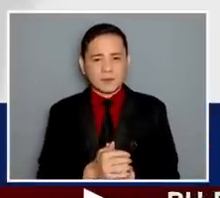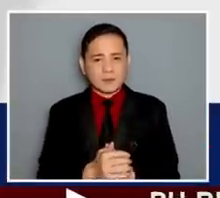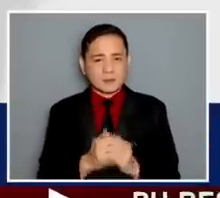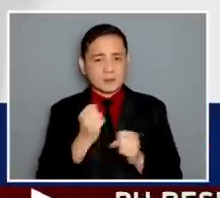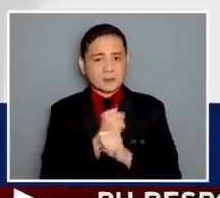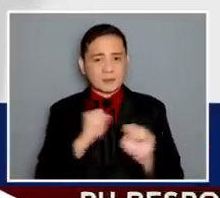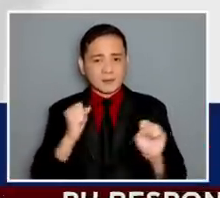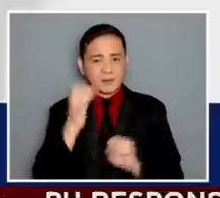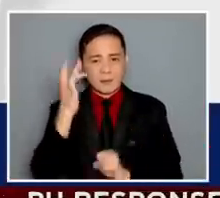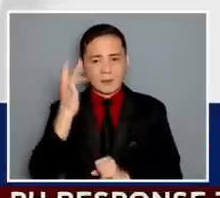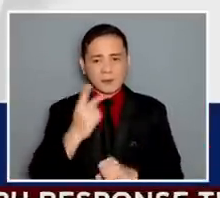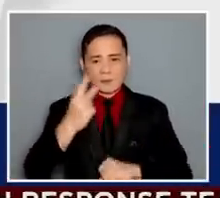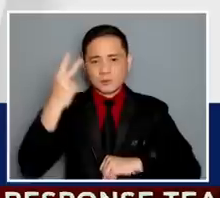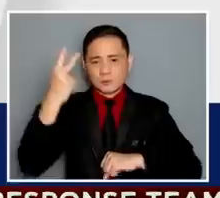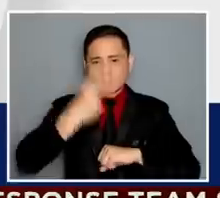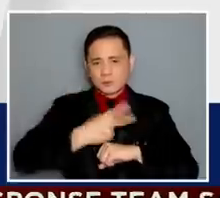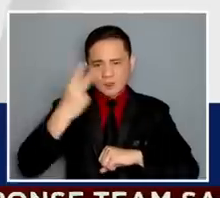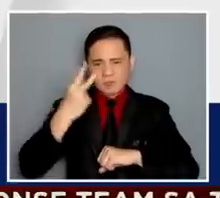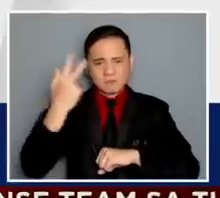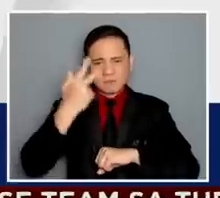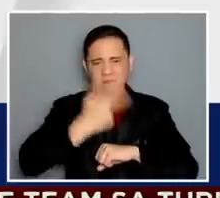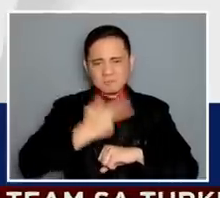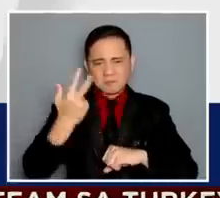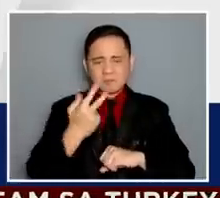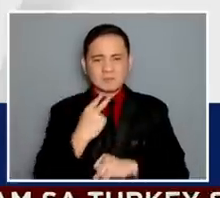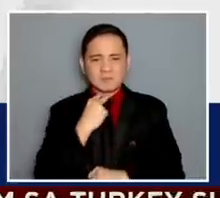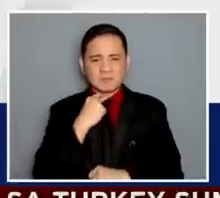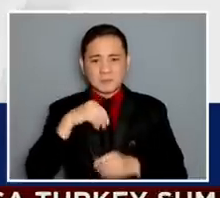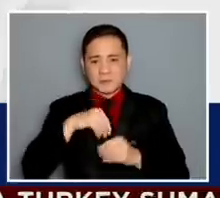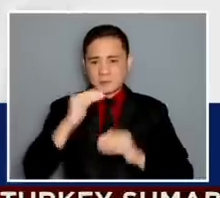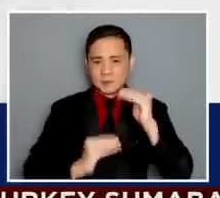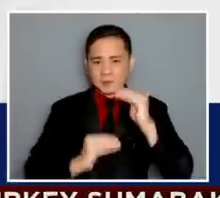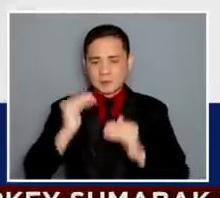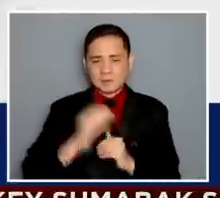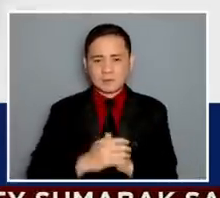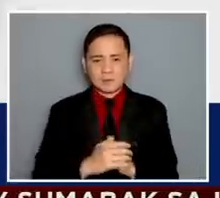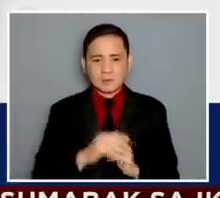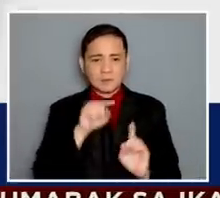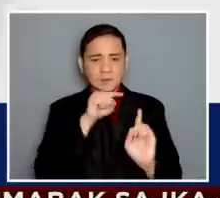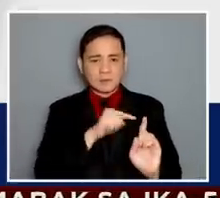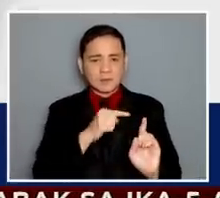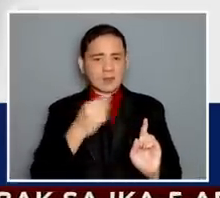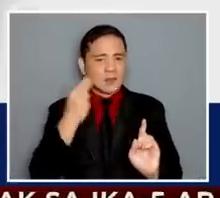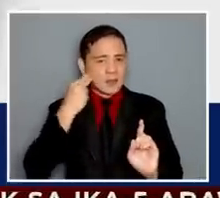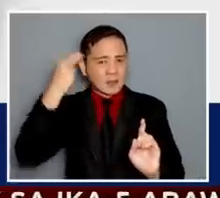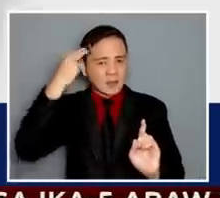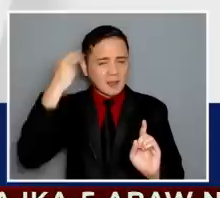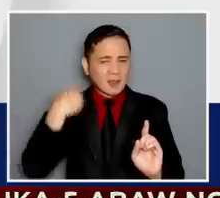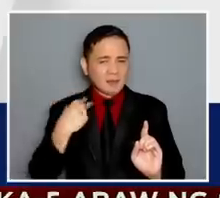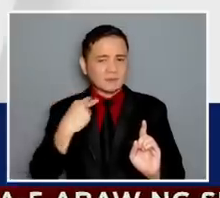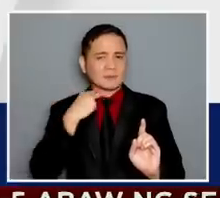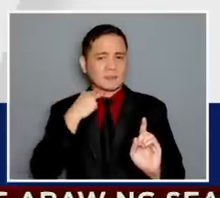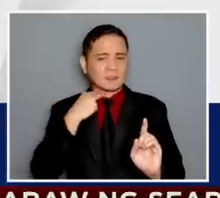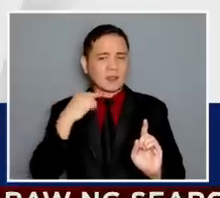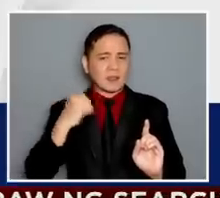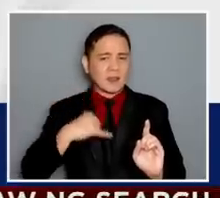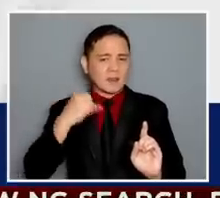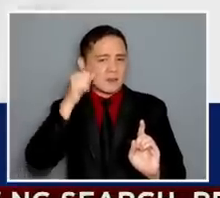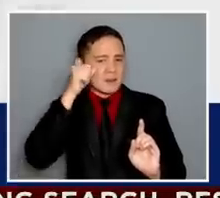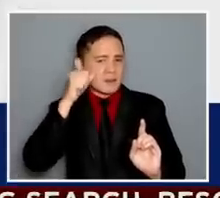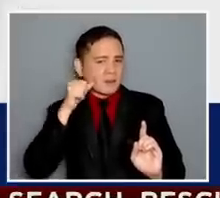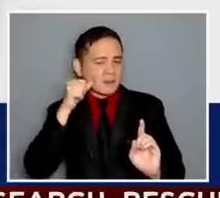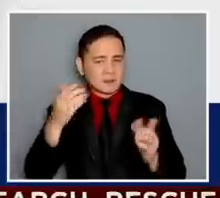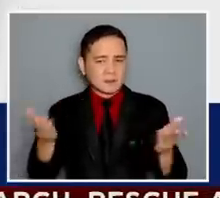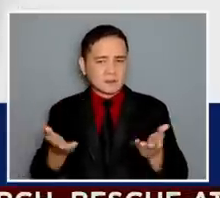kalahating araw maipit sa guho. Naipit sa guho ang ulo ni Juliva, kaya may sugat siya sa mukha. Meron daw po